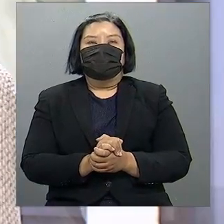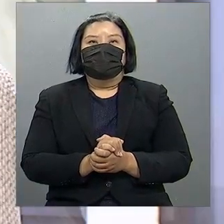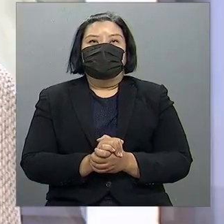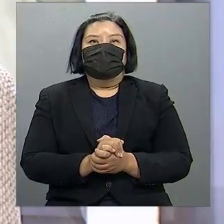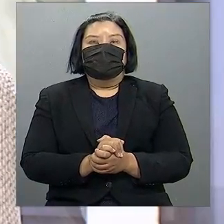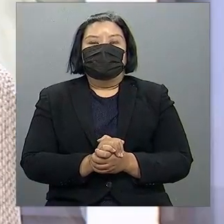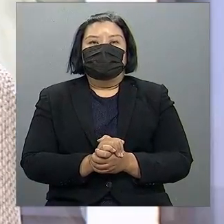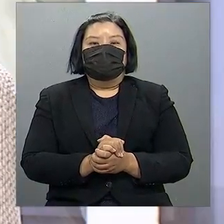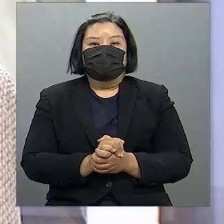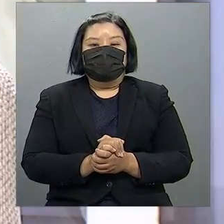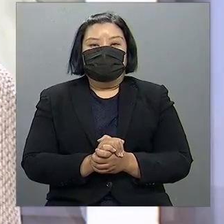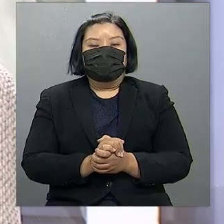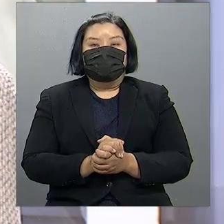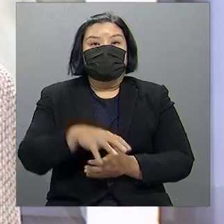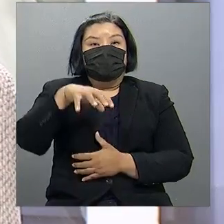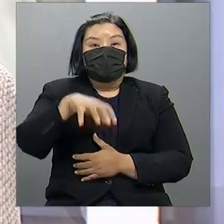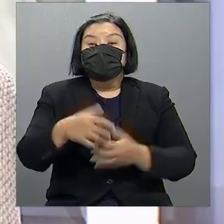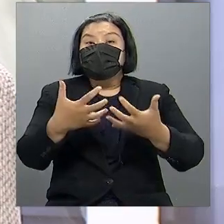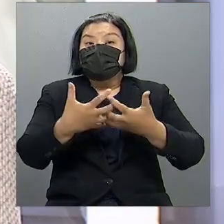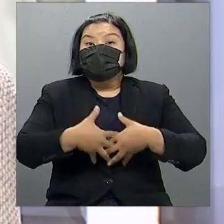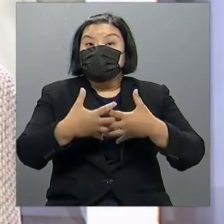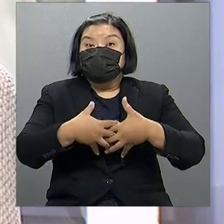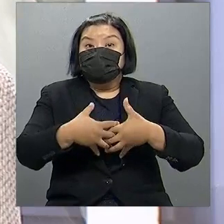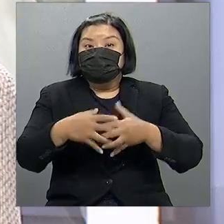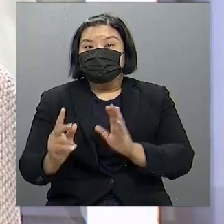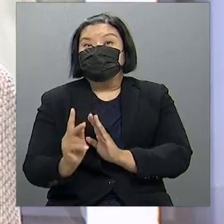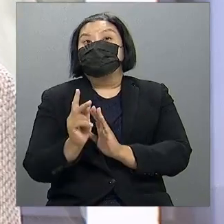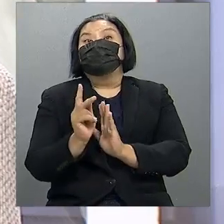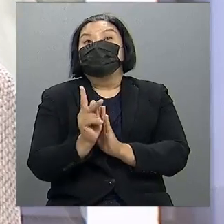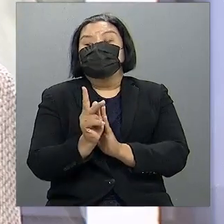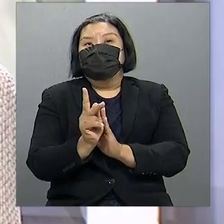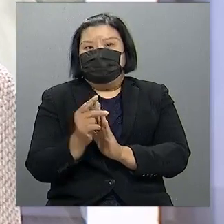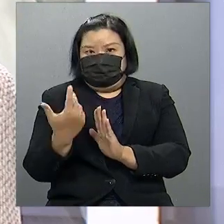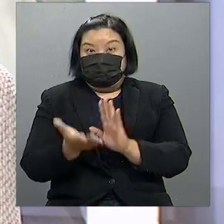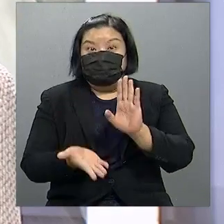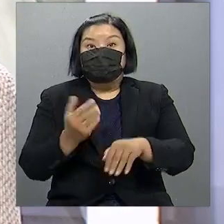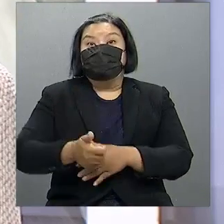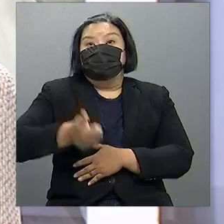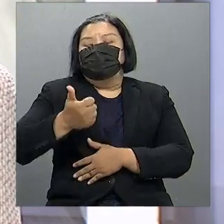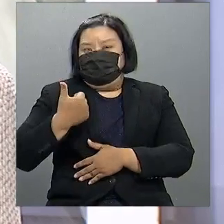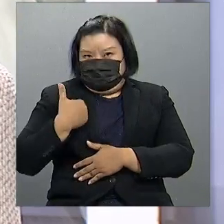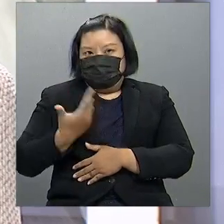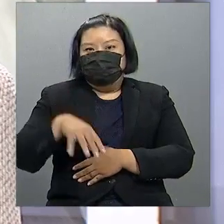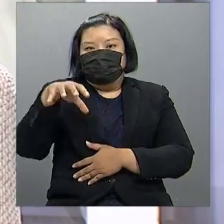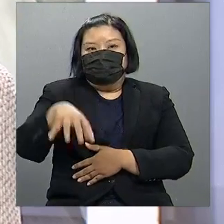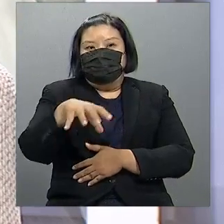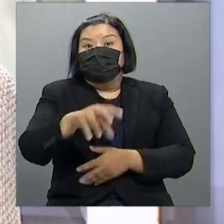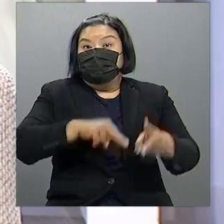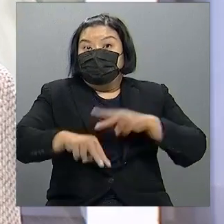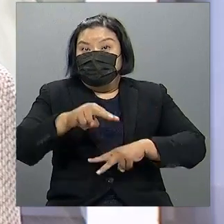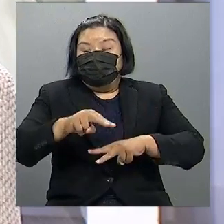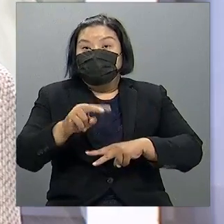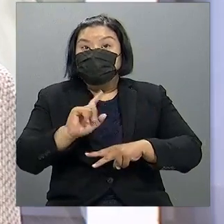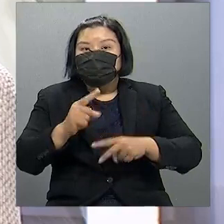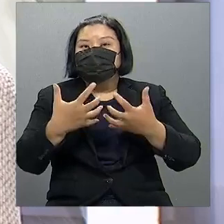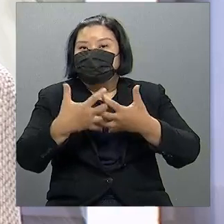สำหรับโรงงานที่ได้รับมาตรฐานในระดับสากลนั้นก็จะมีมาตรการในการควบคุมการผลิตอยู่แล้วนะครับคุณผู้ชมก็มั่นใจได้นะ